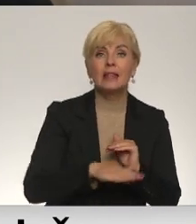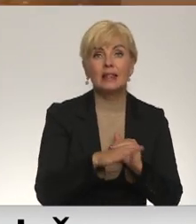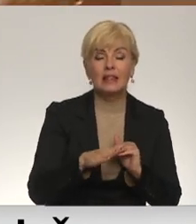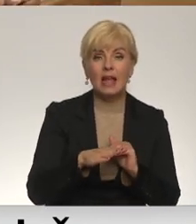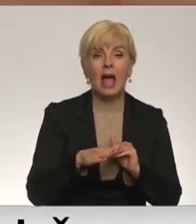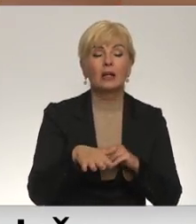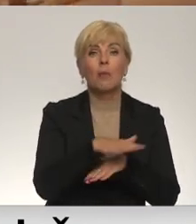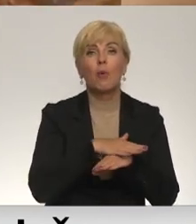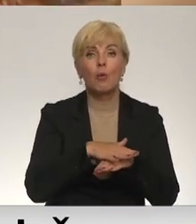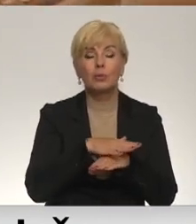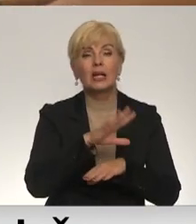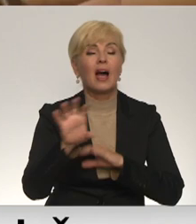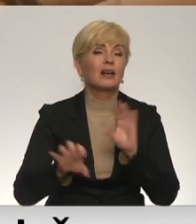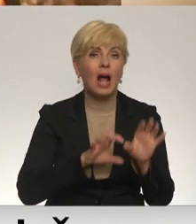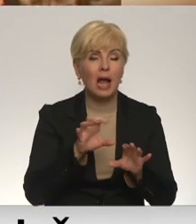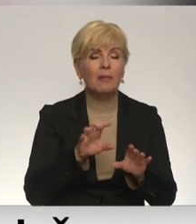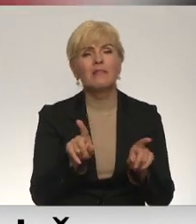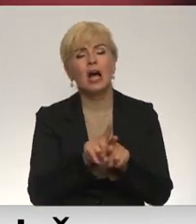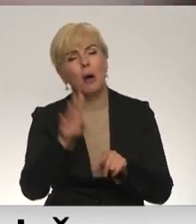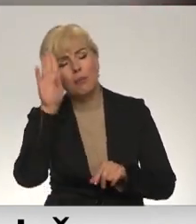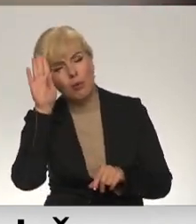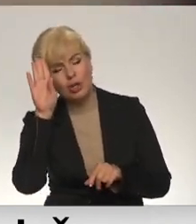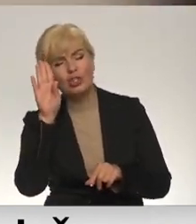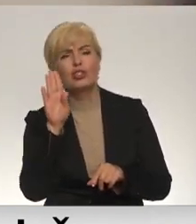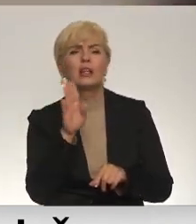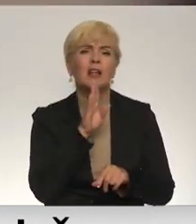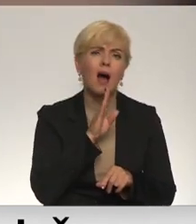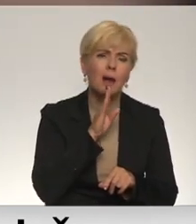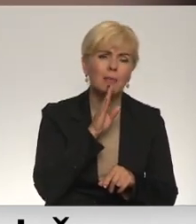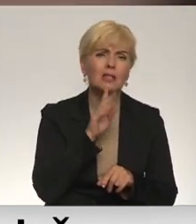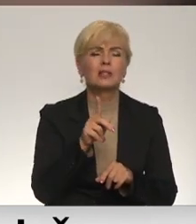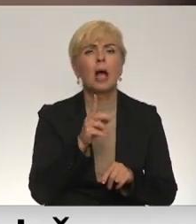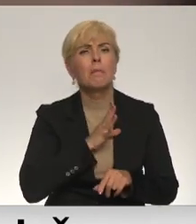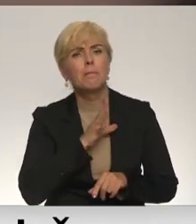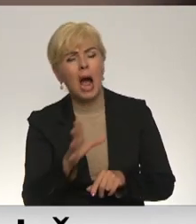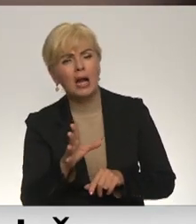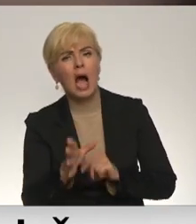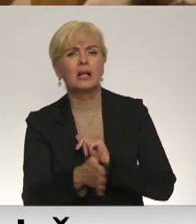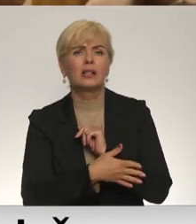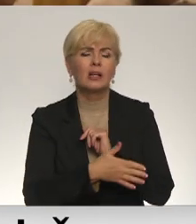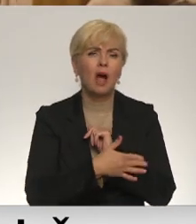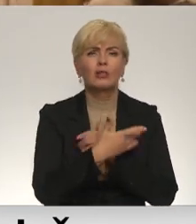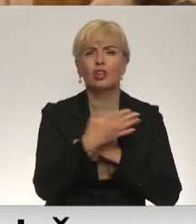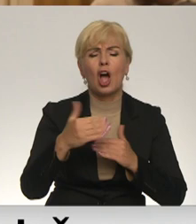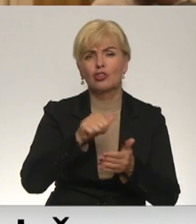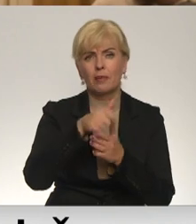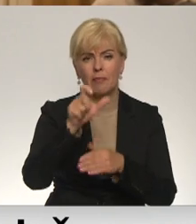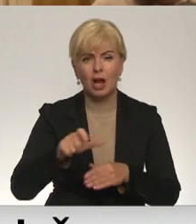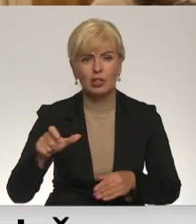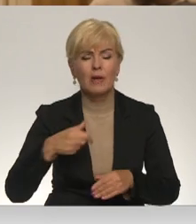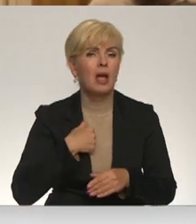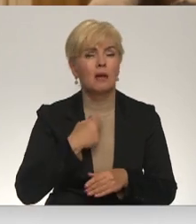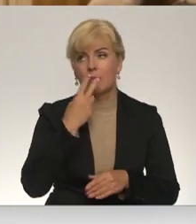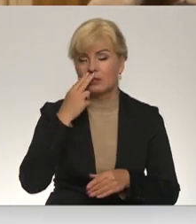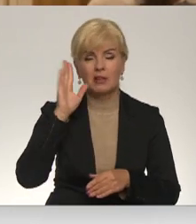ir raiba, skeito gan puiši, gan dāmas. Turīgi un masturīgi, dažādu tautību un uzskatu pārstāvji. Mēs īsti laikam